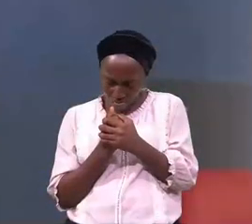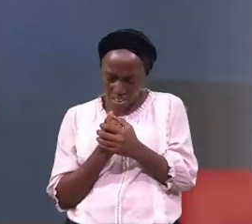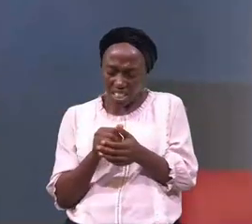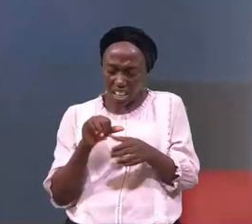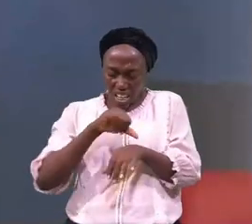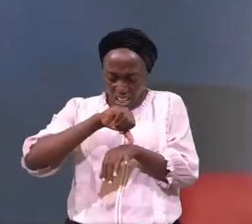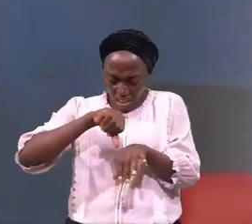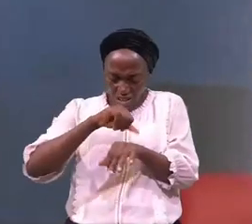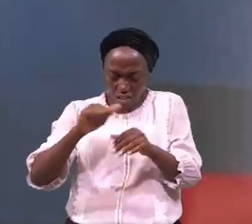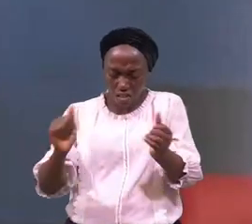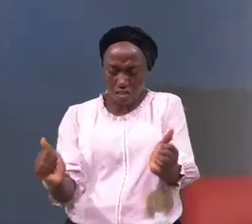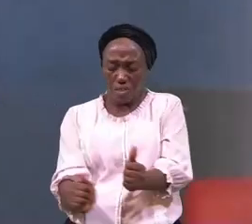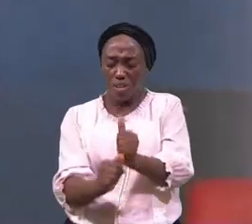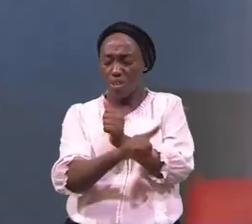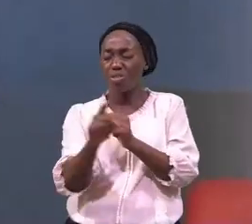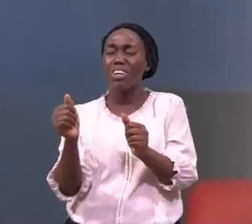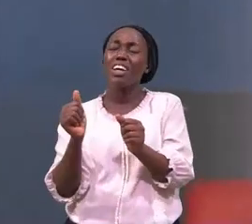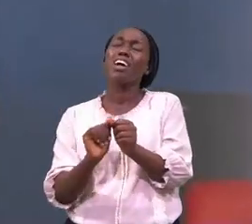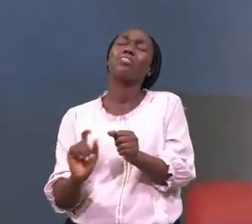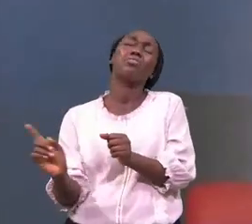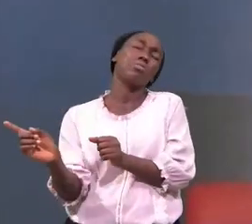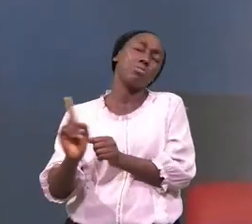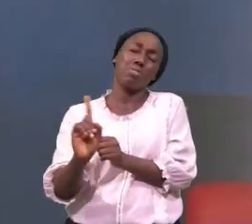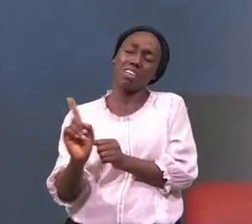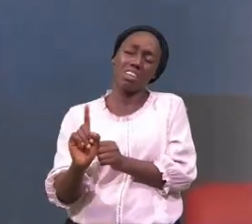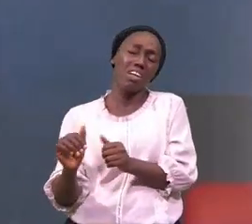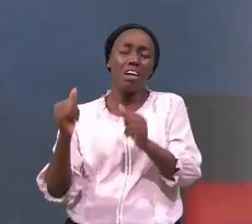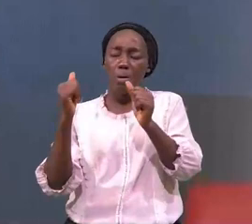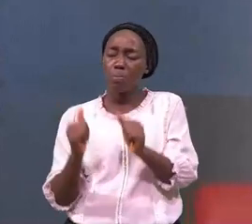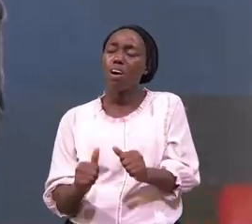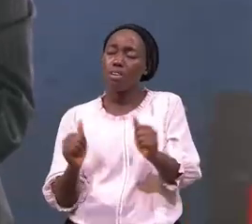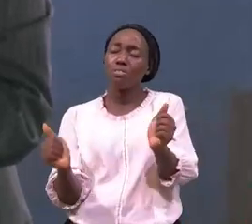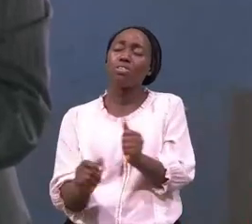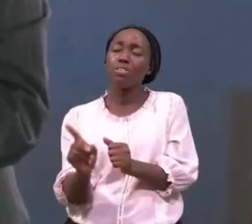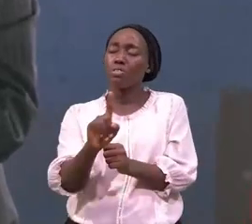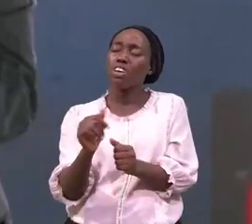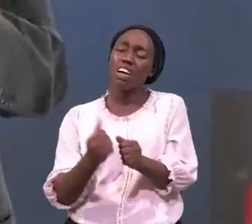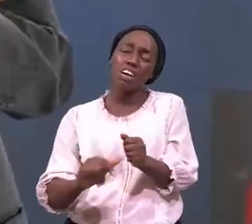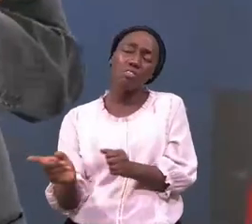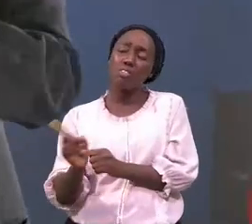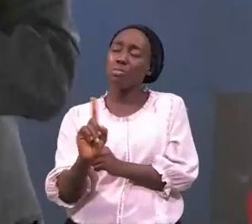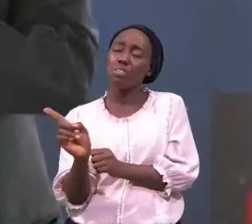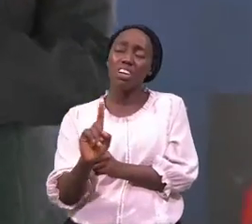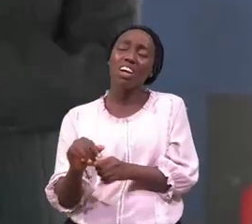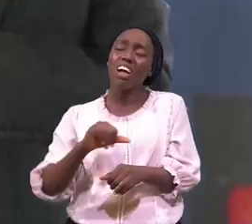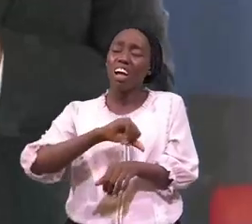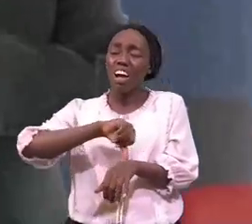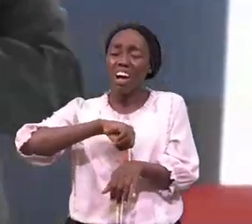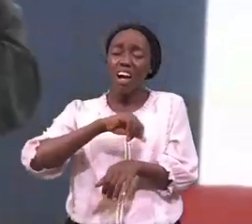que l'onction t'accompagne partout. Que la puissance t'accompagne partout. Seigneur, je